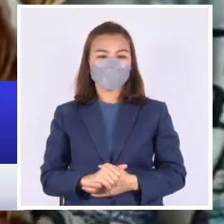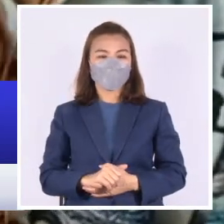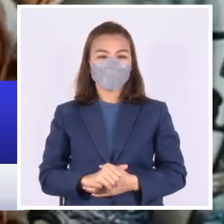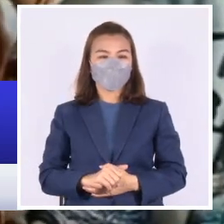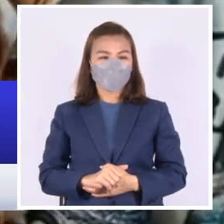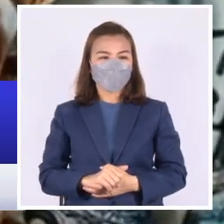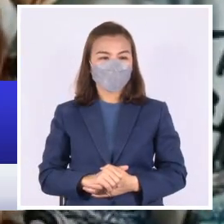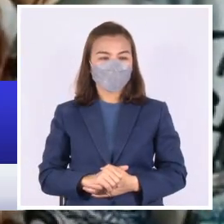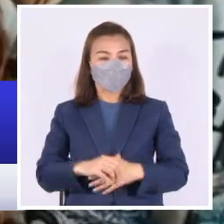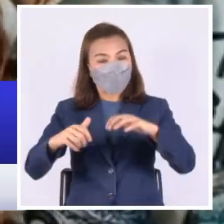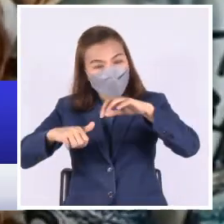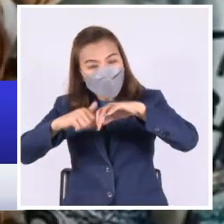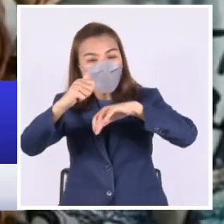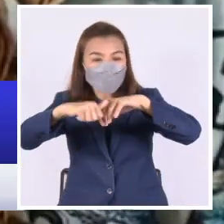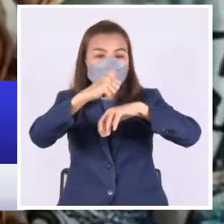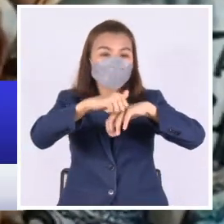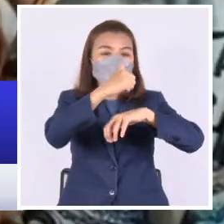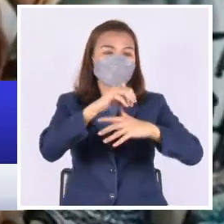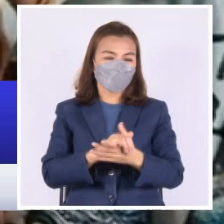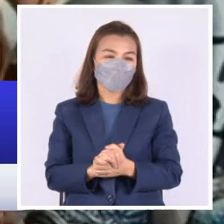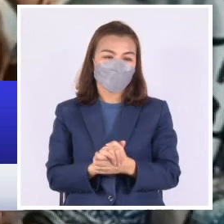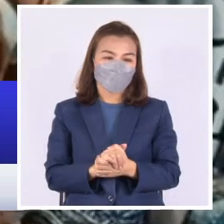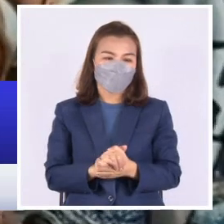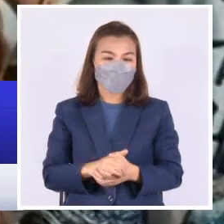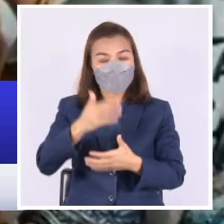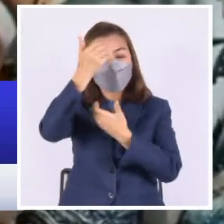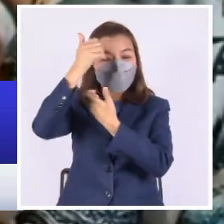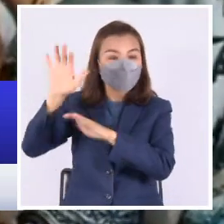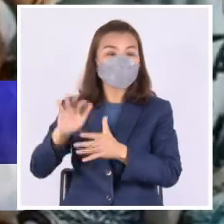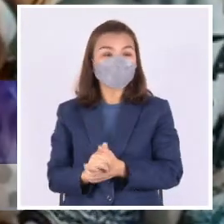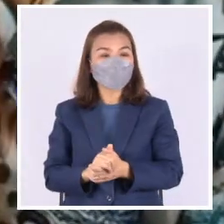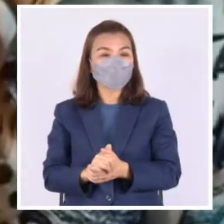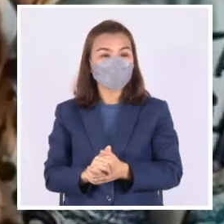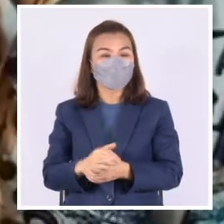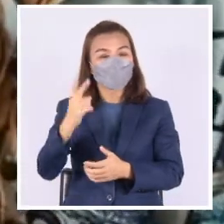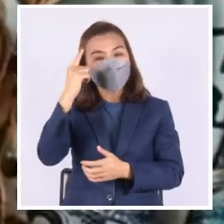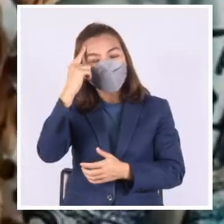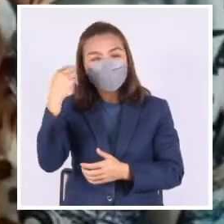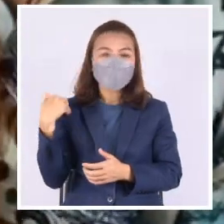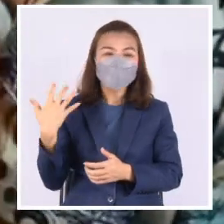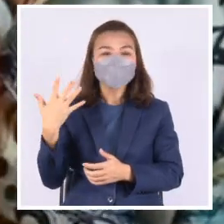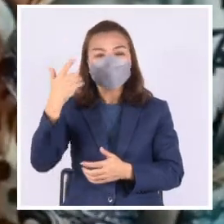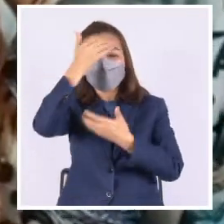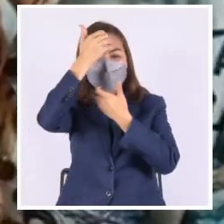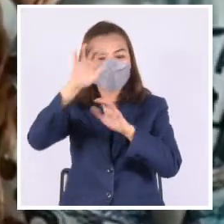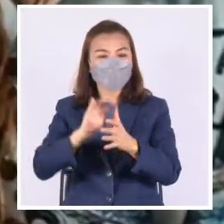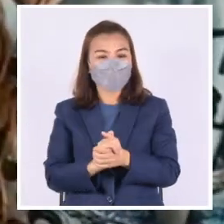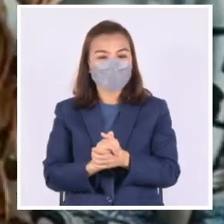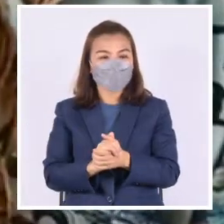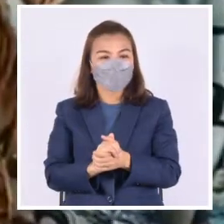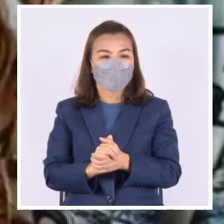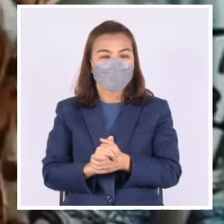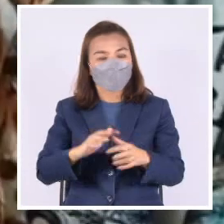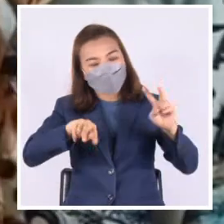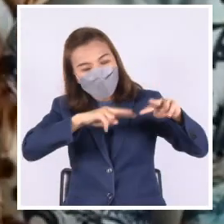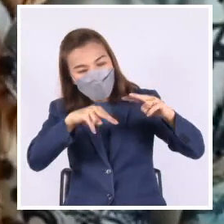ายครั้งแล้วแต่เวลาโกนเนี่ยก็จะหนูไม่ได้สนใจว่าเรามีผมหรือไม่มีผมหรอกค่ะก็คือจะสนใจเรื่องสุข